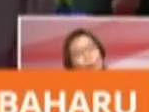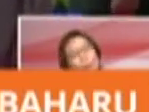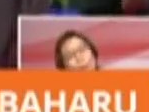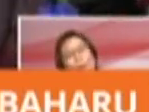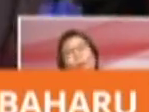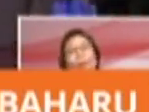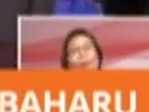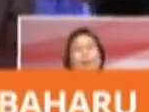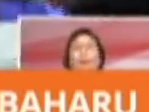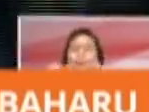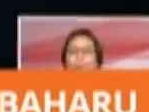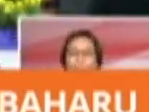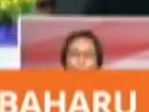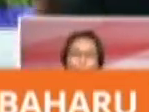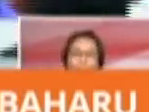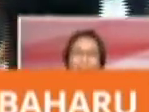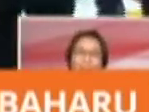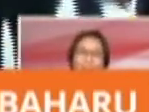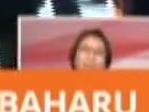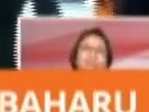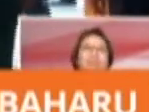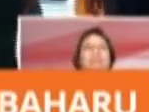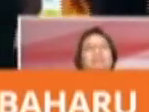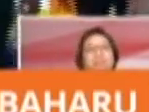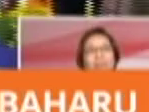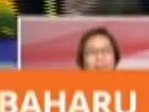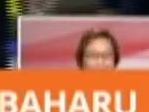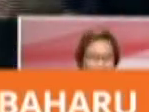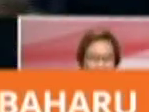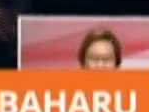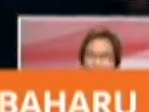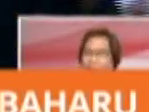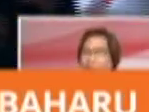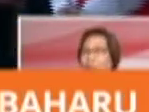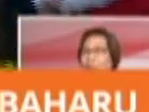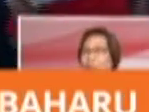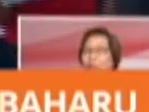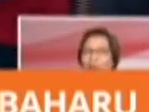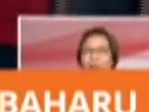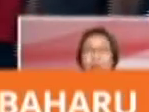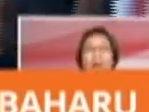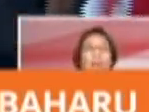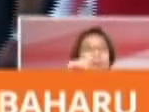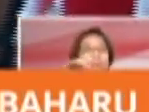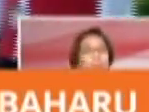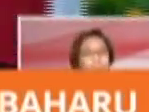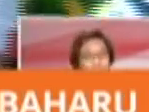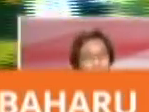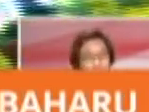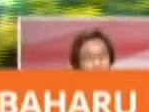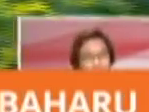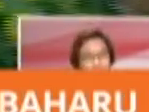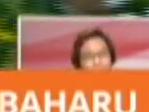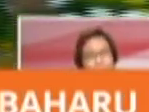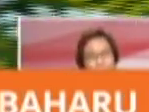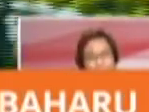Ayatuddin Al-Mustafa Billah Shah dan Raja Permaisuri Agong Tunku Hajah Azizah Aminah Maimunah Iskandariah berkenan berangkat ke sambutan